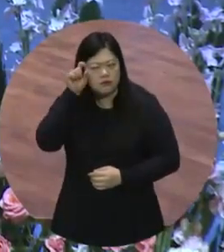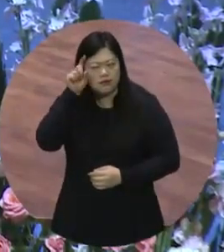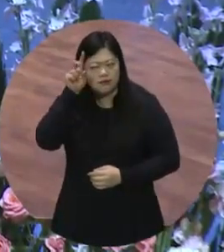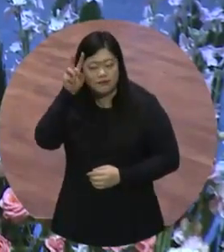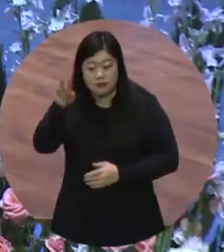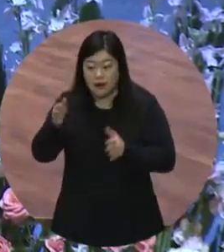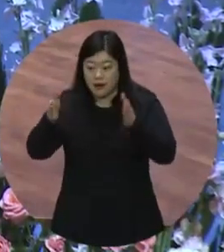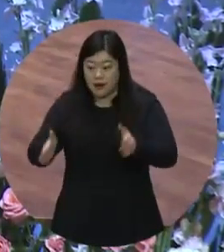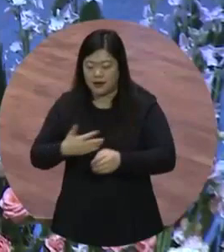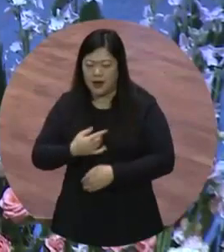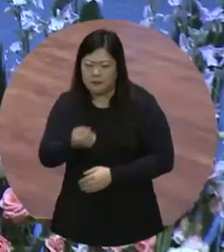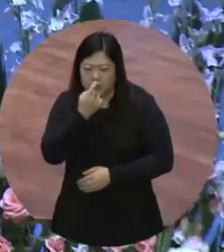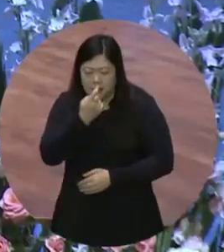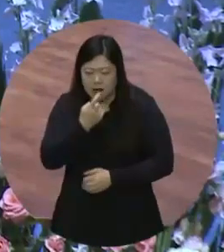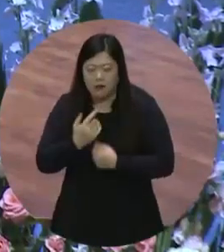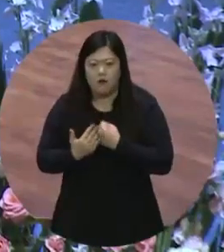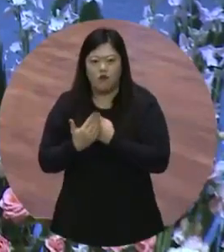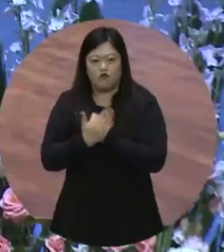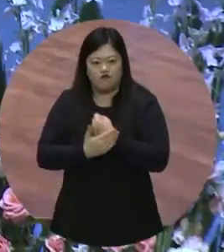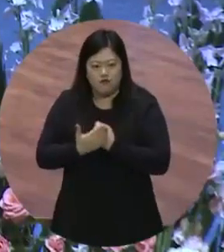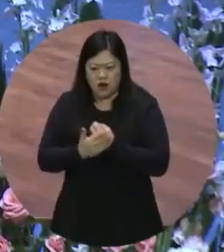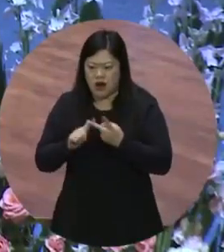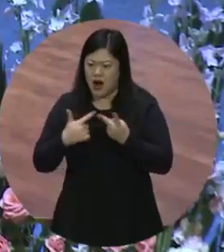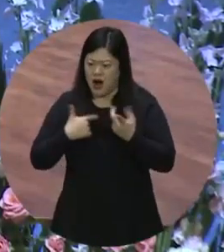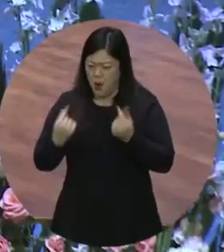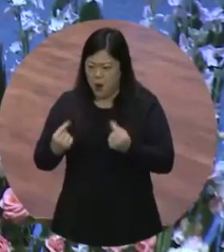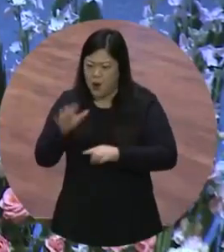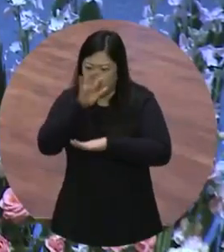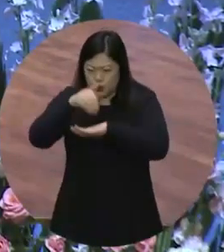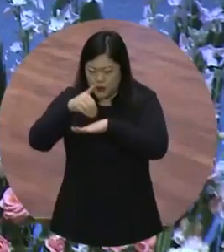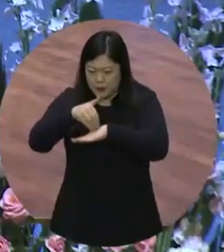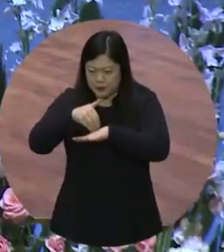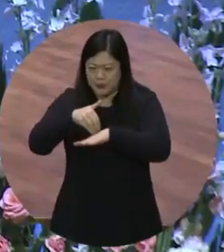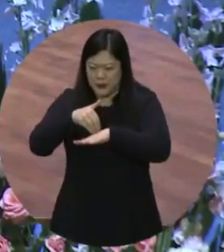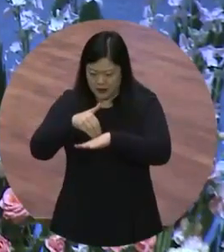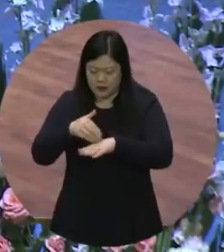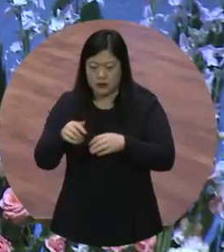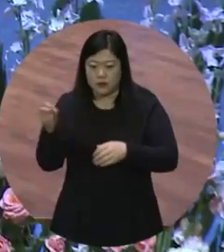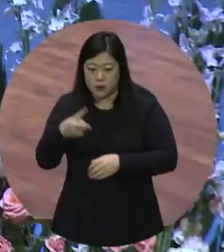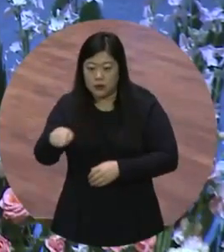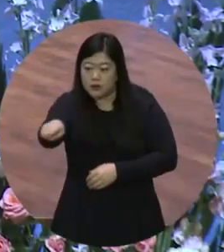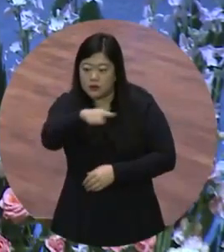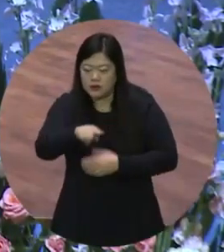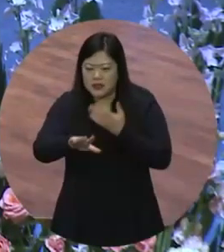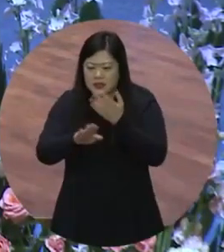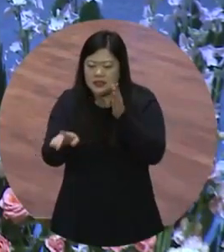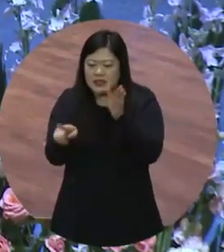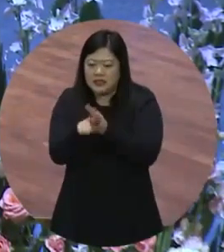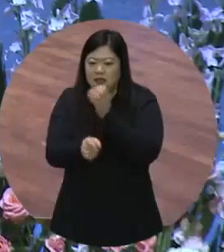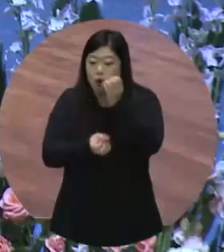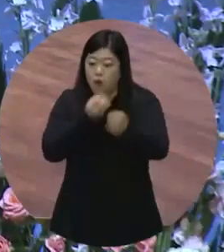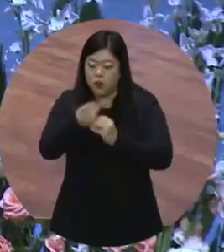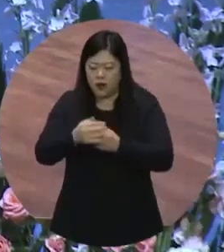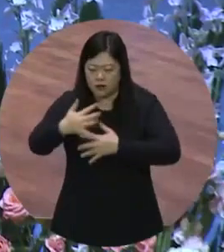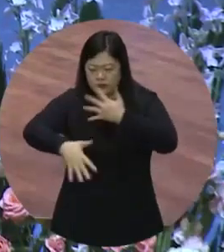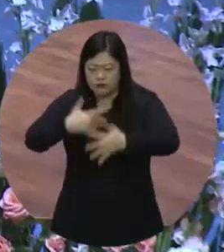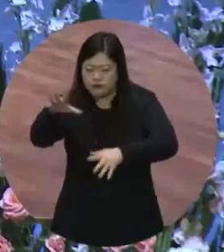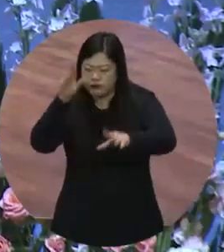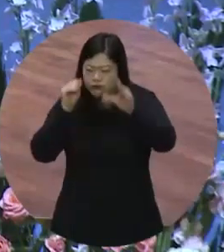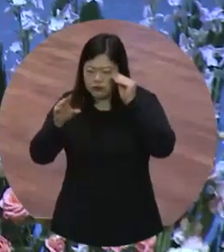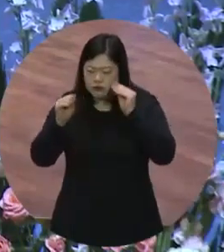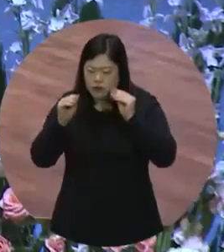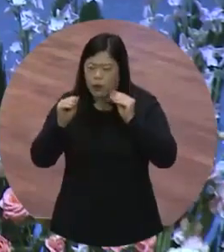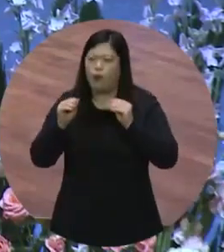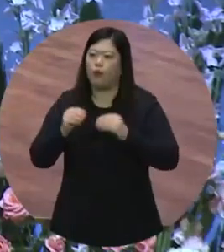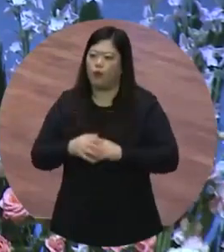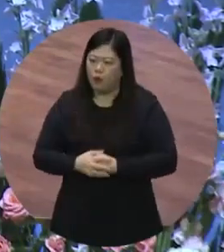그렇게 은혜도 받고 훈련도 받고 그분들의 그 신앙 고백도 듣고 그렇게 그런 시간이 있었어요.